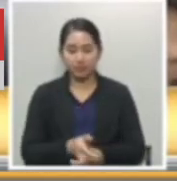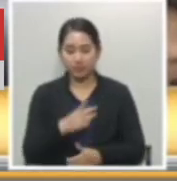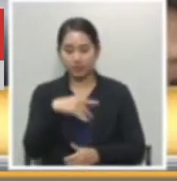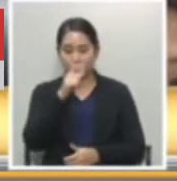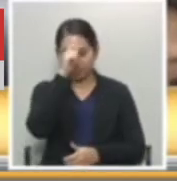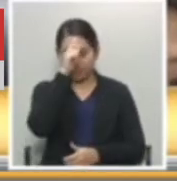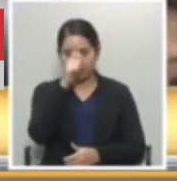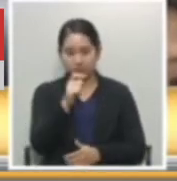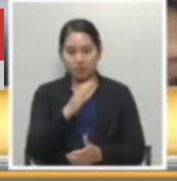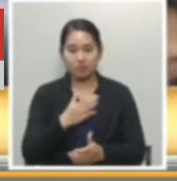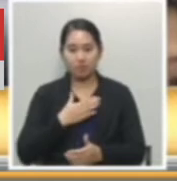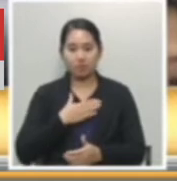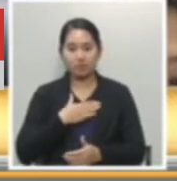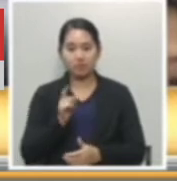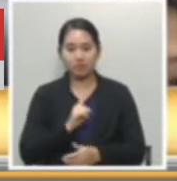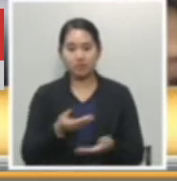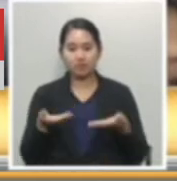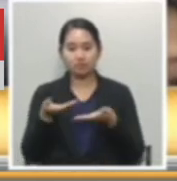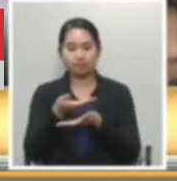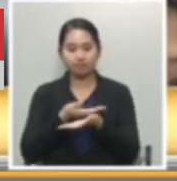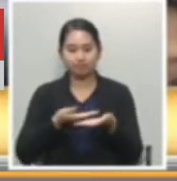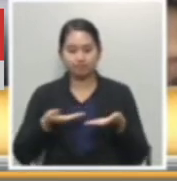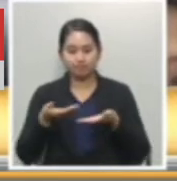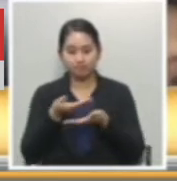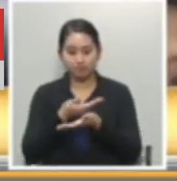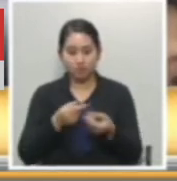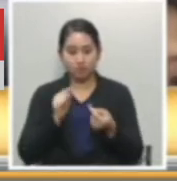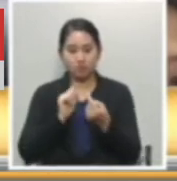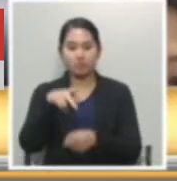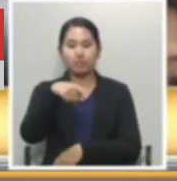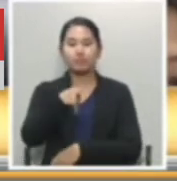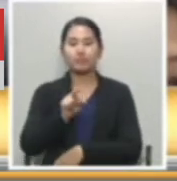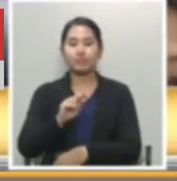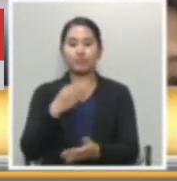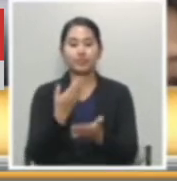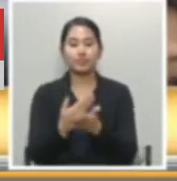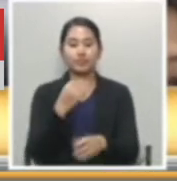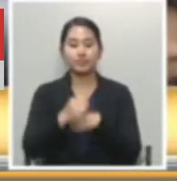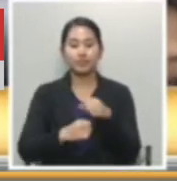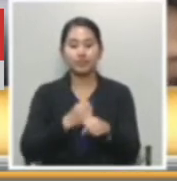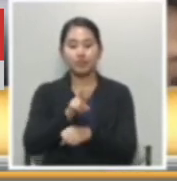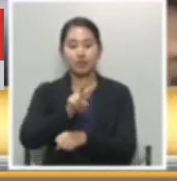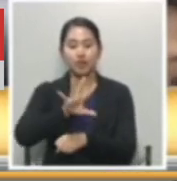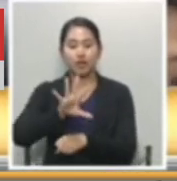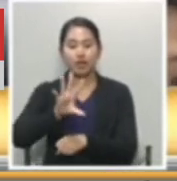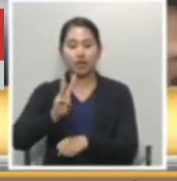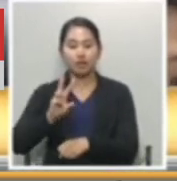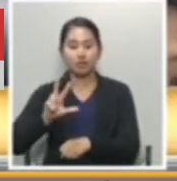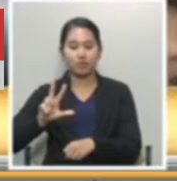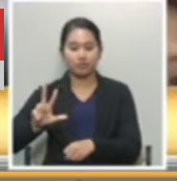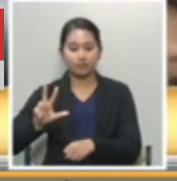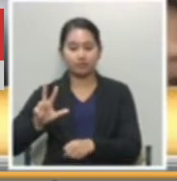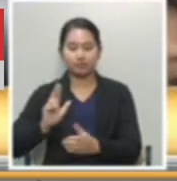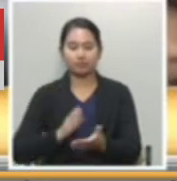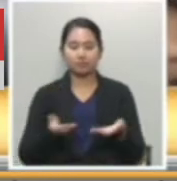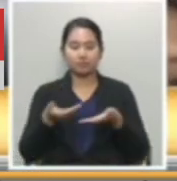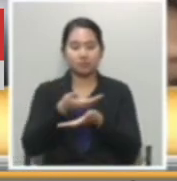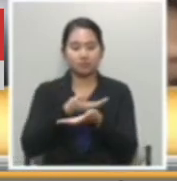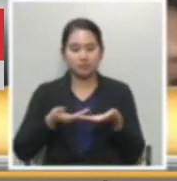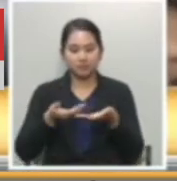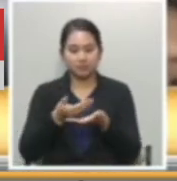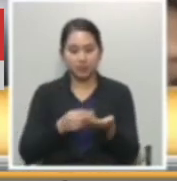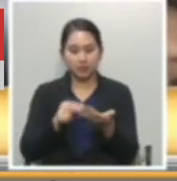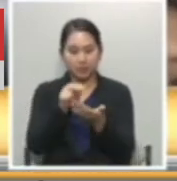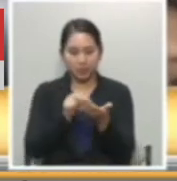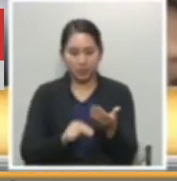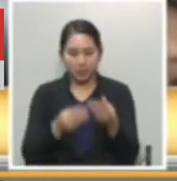มได้พิจารณาครับร่างพระราชบัญญัติงบประมาณรายจ่ายประจำปี2563นะครับอย่าง